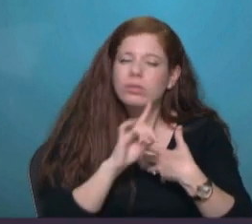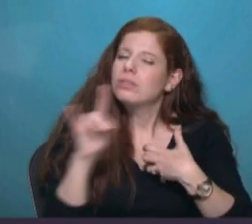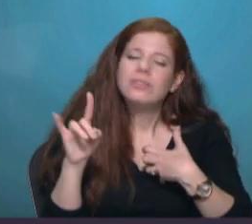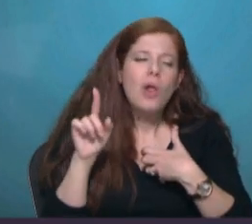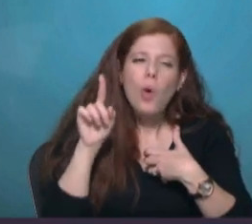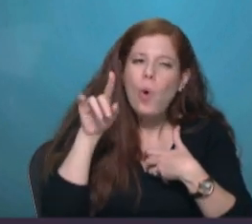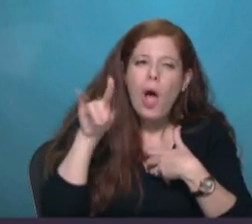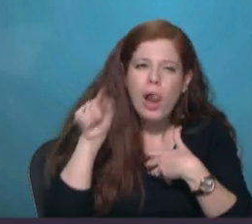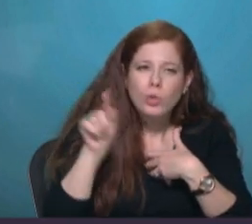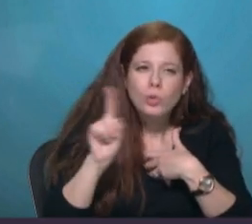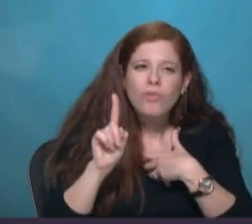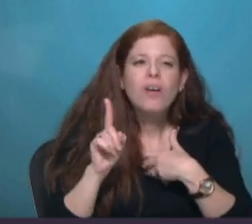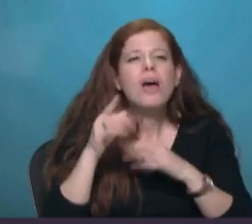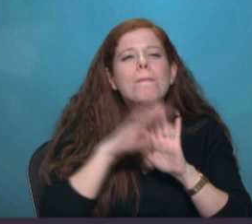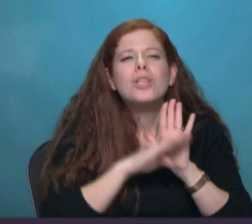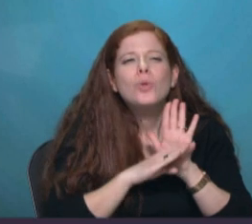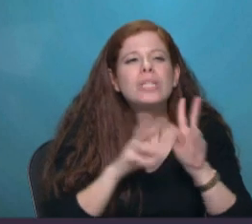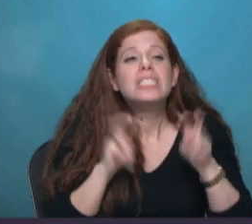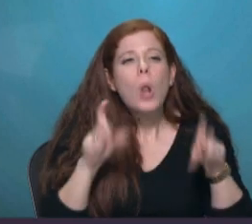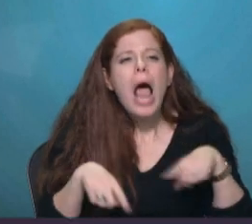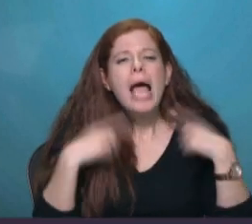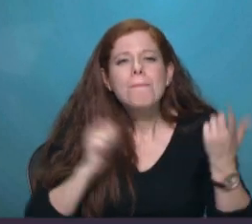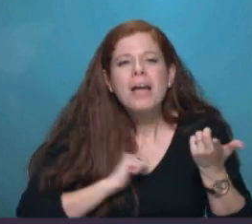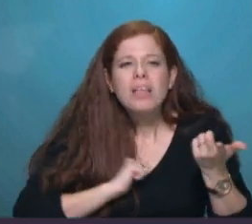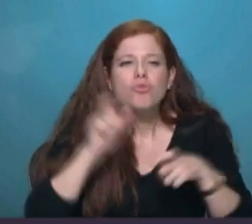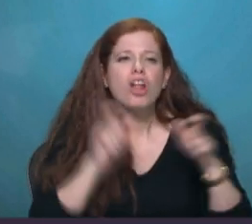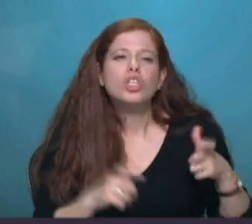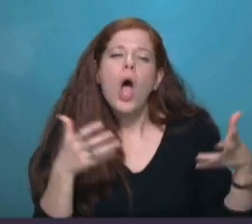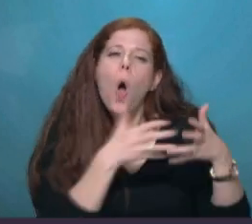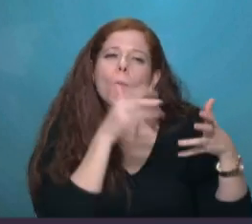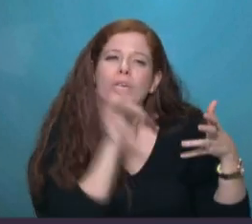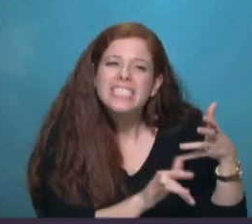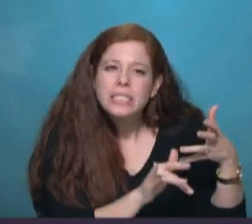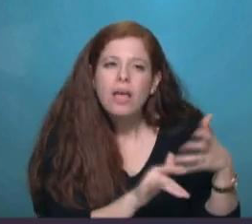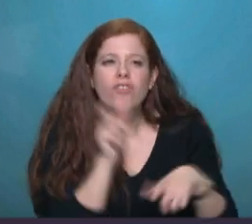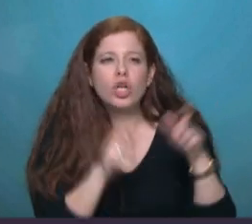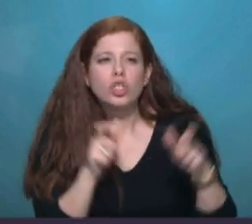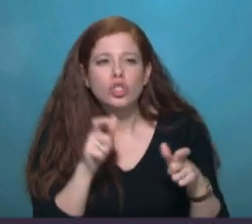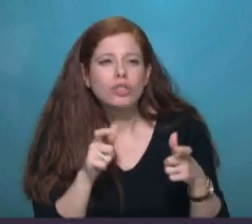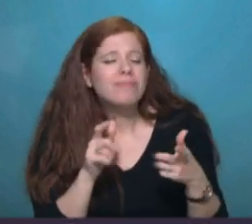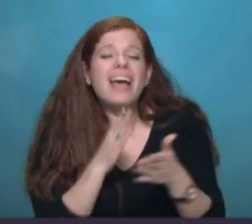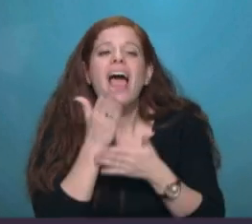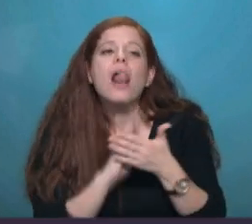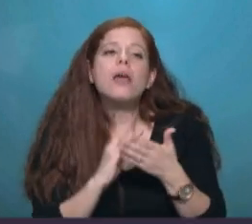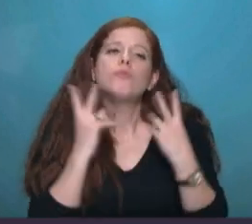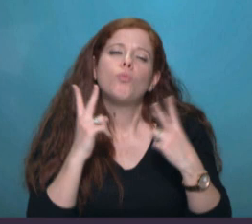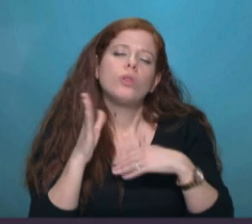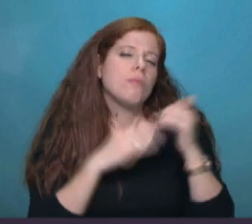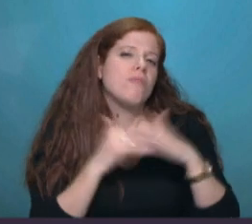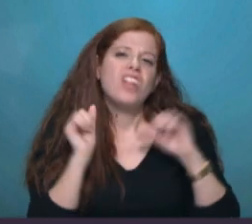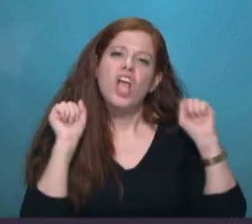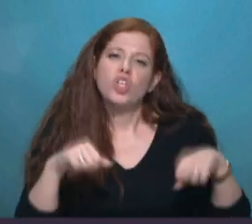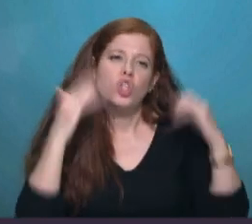استخدام الحياه الشخصيه للمعارضين والمختلفين مع السلطه ده جزء اساسي من بنيه النظام الامني في مصر